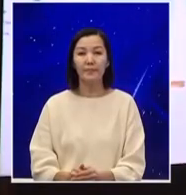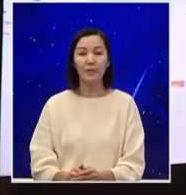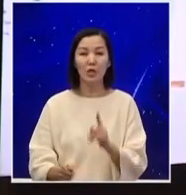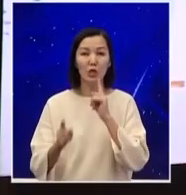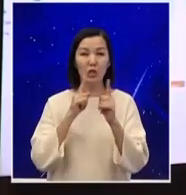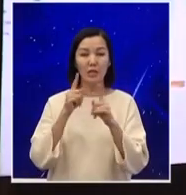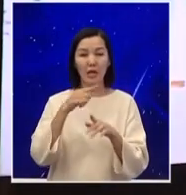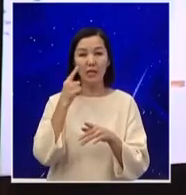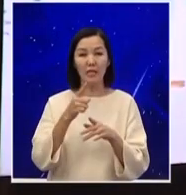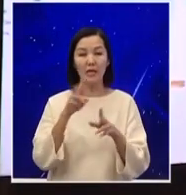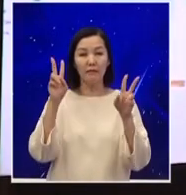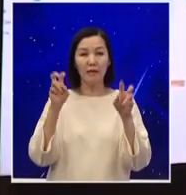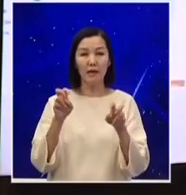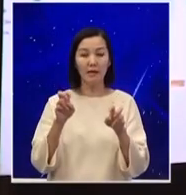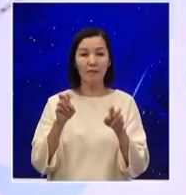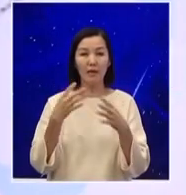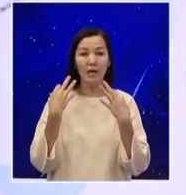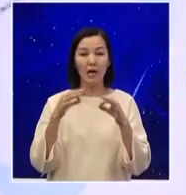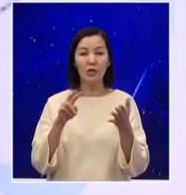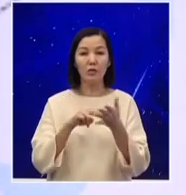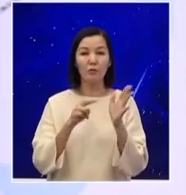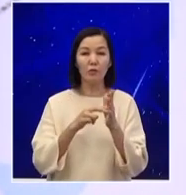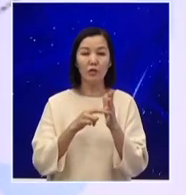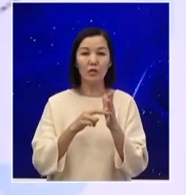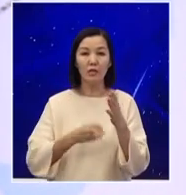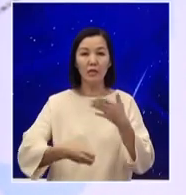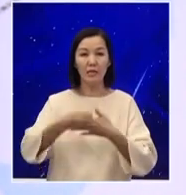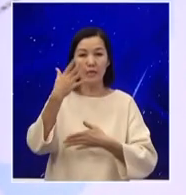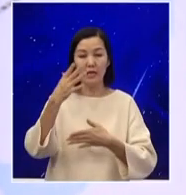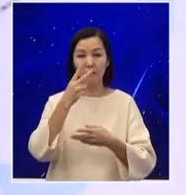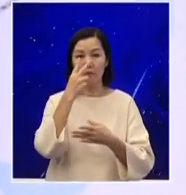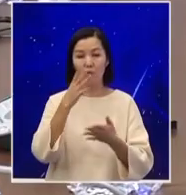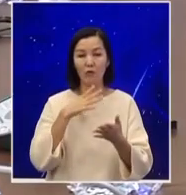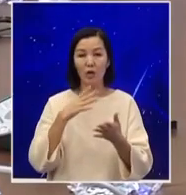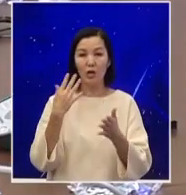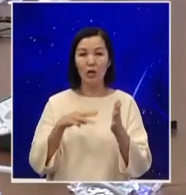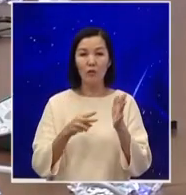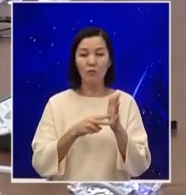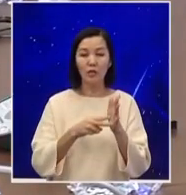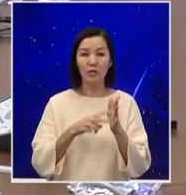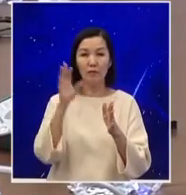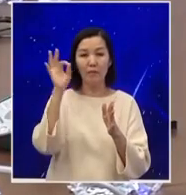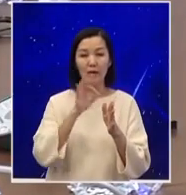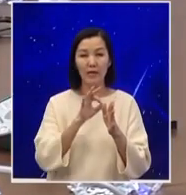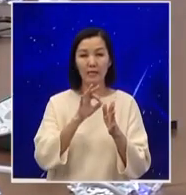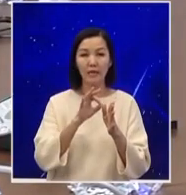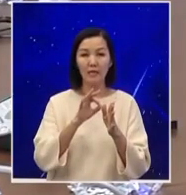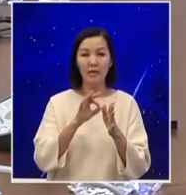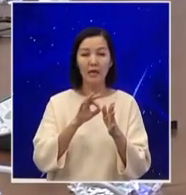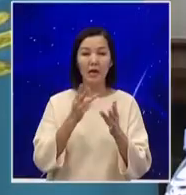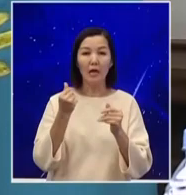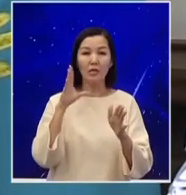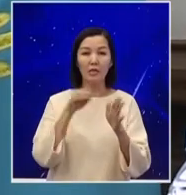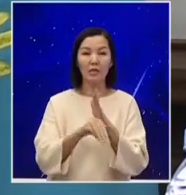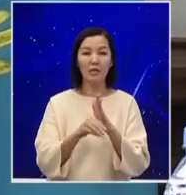Жиында айтылған тағы бір тақырып – ашық бюджеттердің интерактивті картасы. Өңірде 57% қаражаттың егерілуі картаға